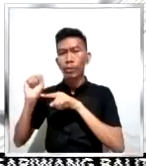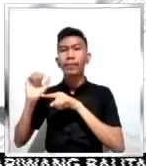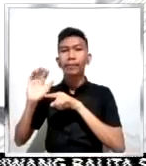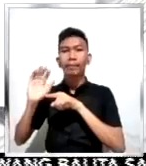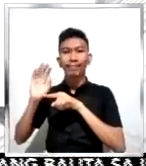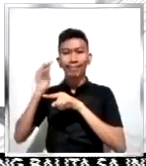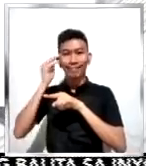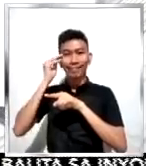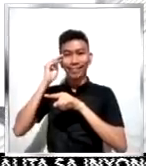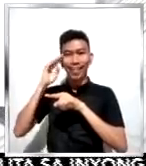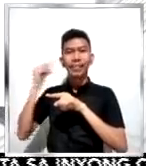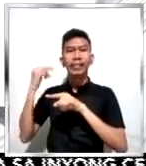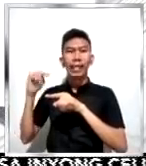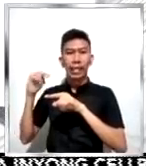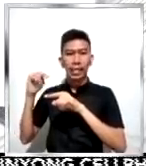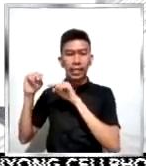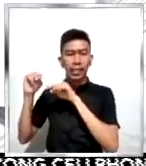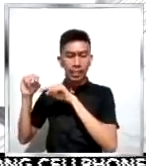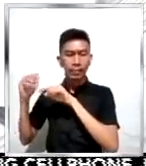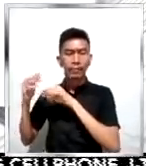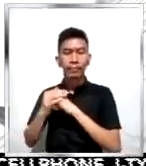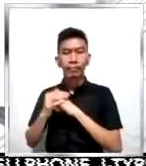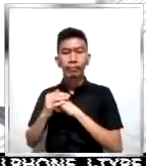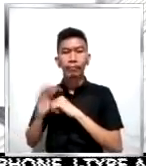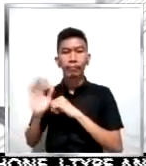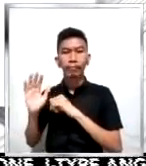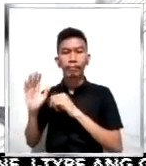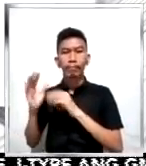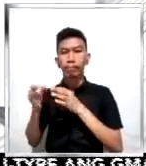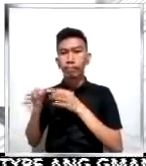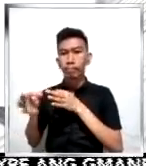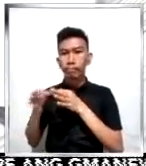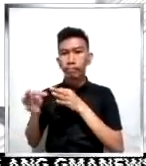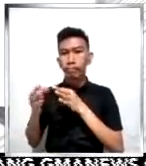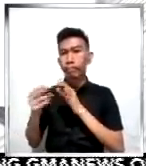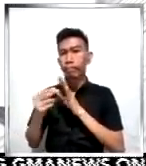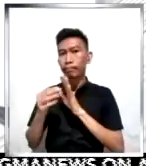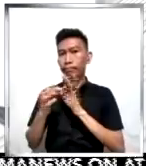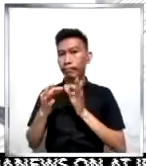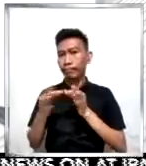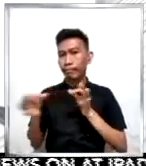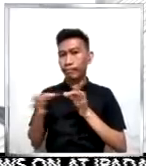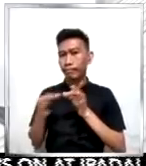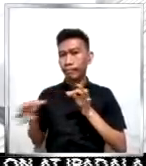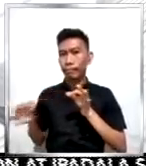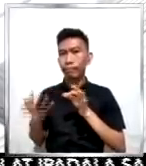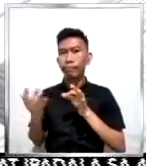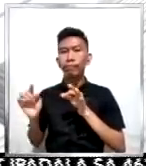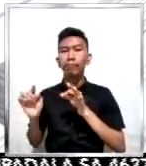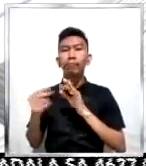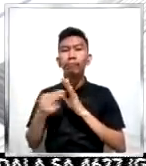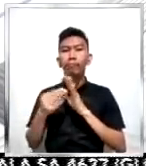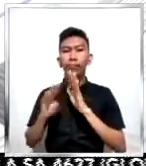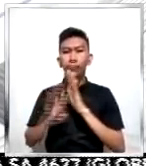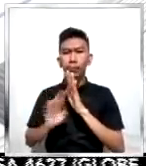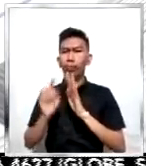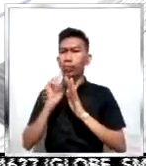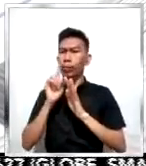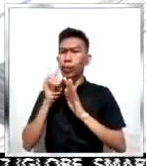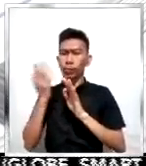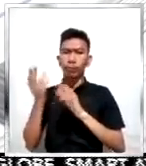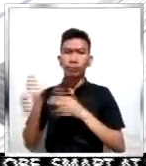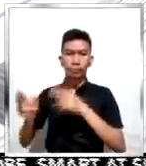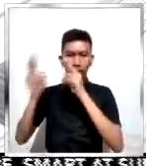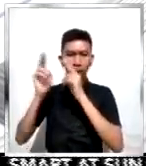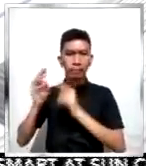sa explanatory note ng orihinal na panukalang batas, sabi ni Barba, ito ay isang pagpupugay kay Marcos at sa kanyang mga nagawa